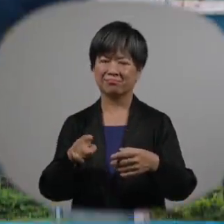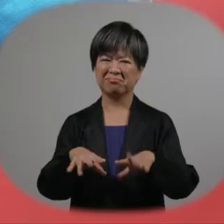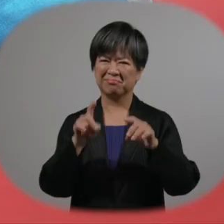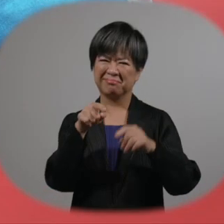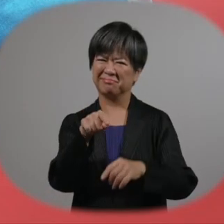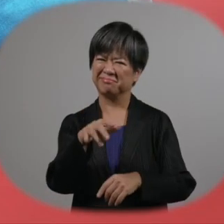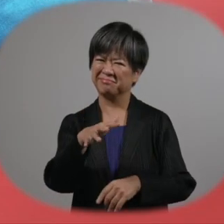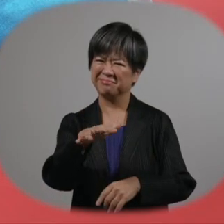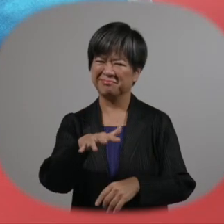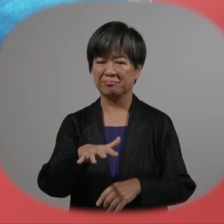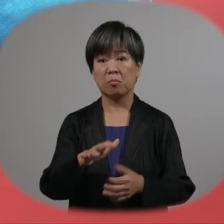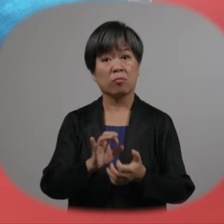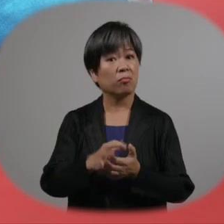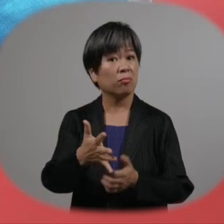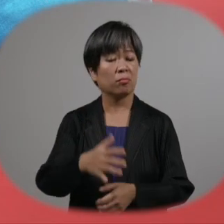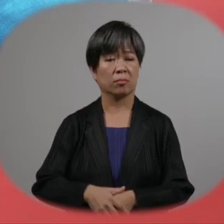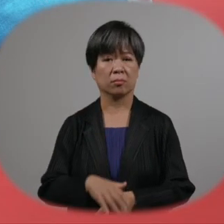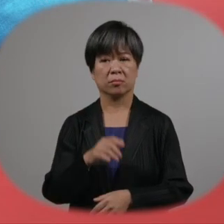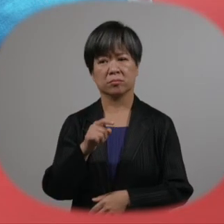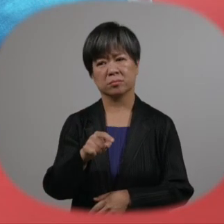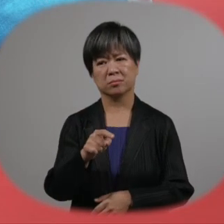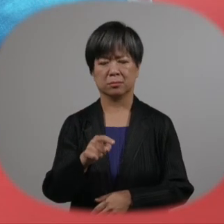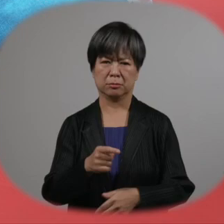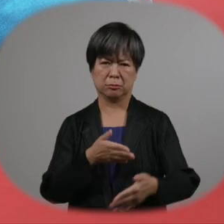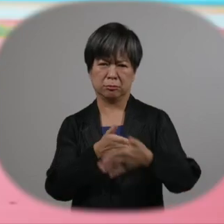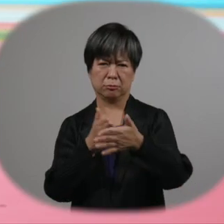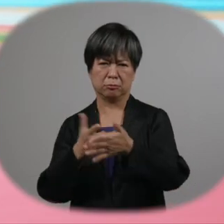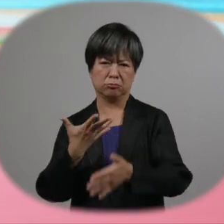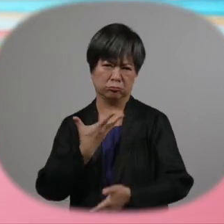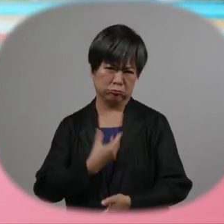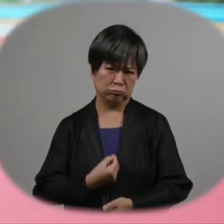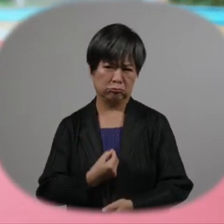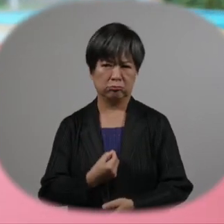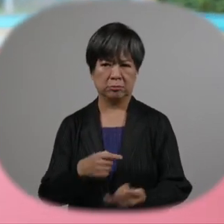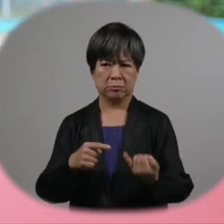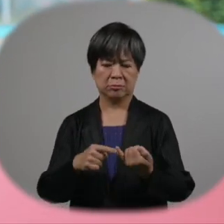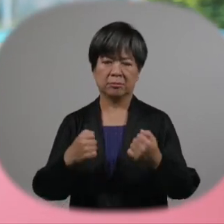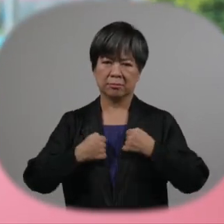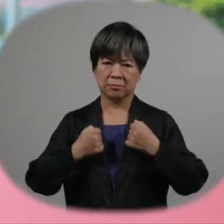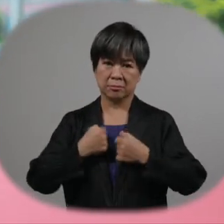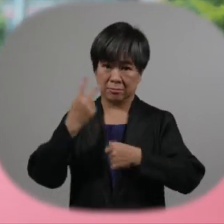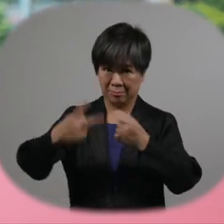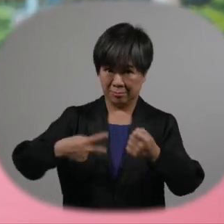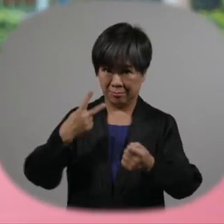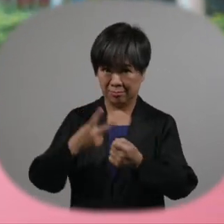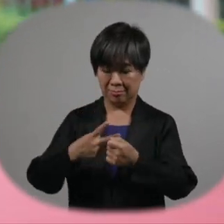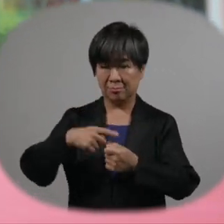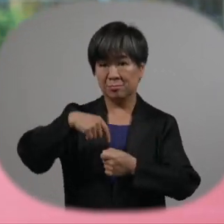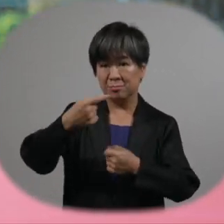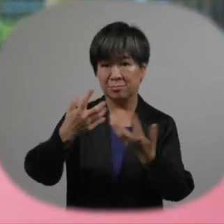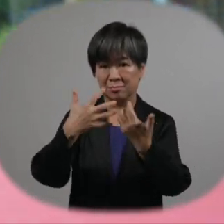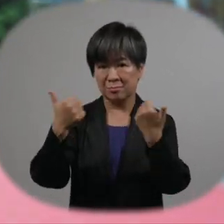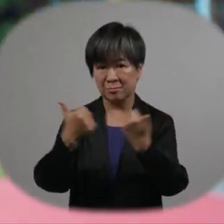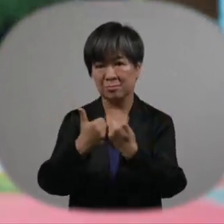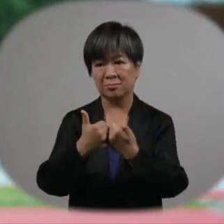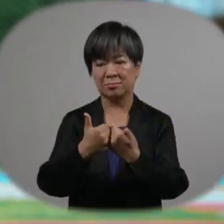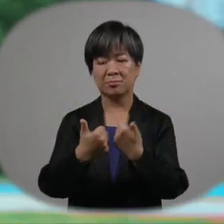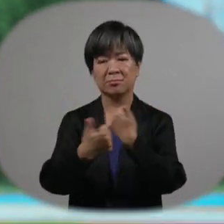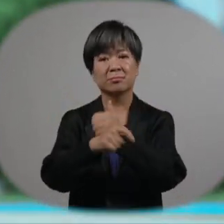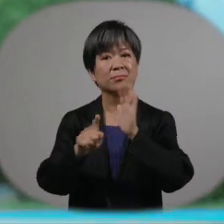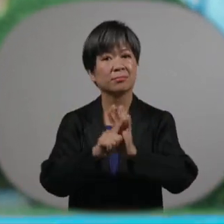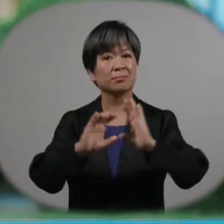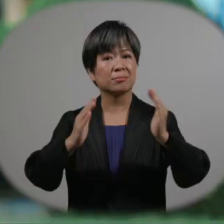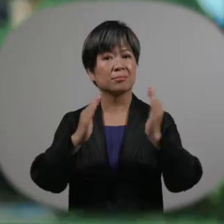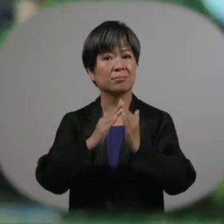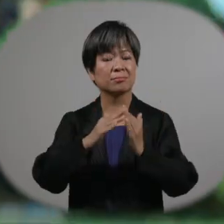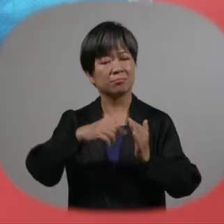他，因为他有蛮多的挫折感在里面。但是他练了两年，刚好有机会去代表国